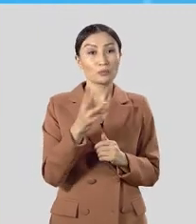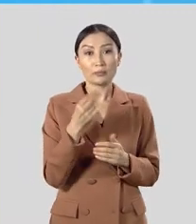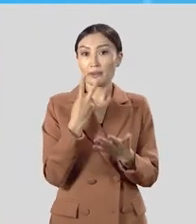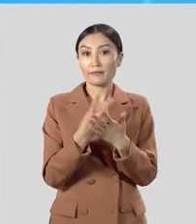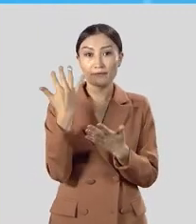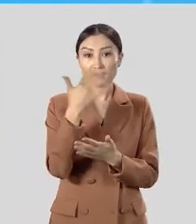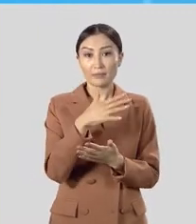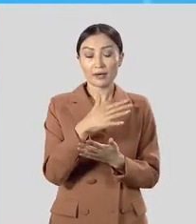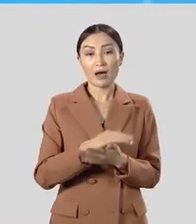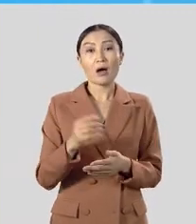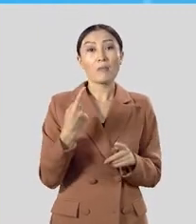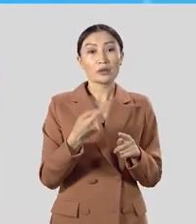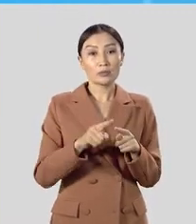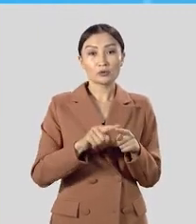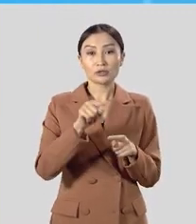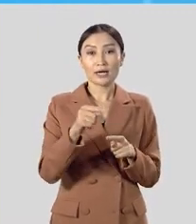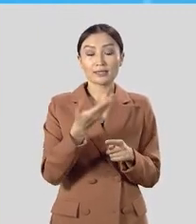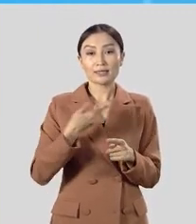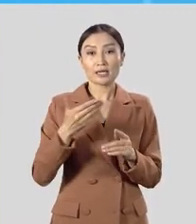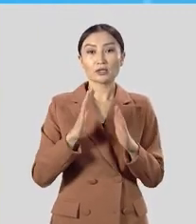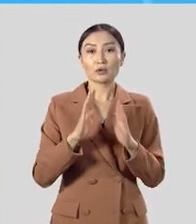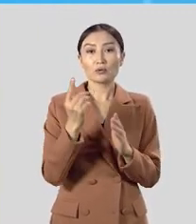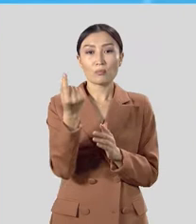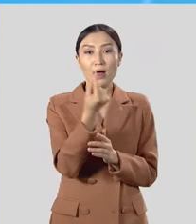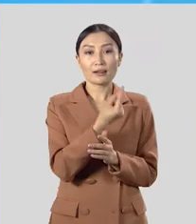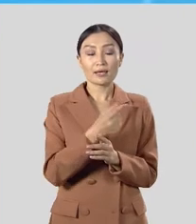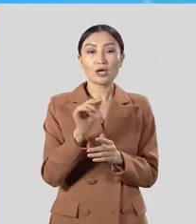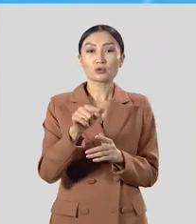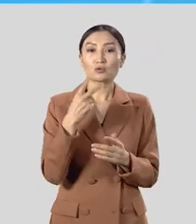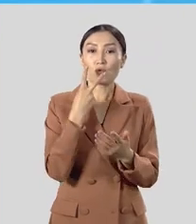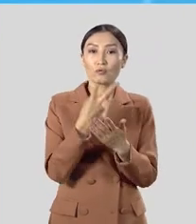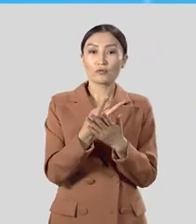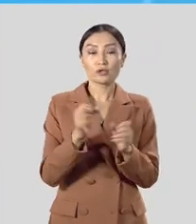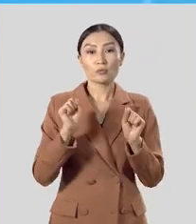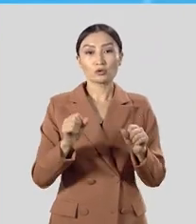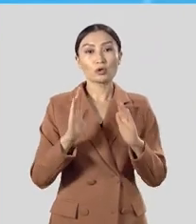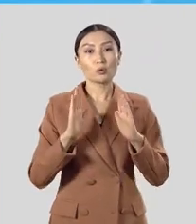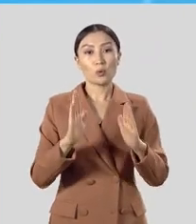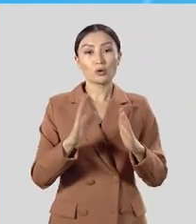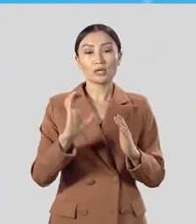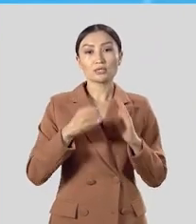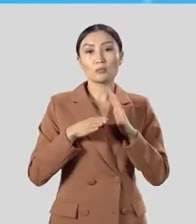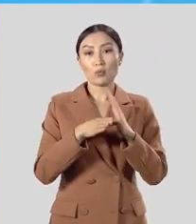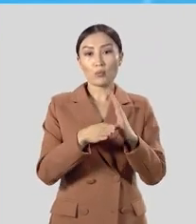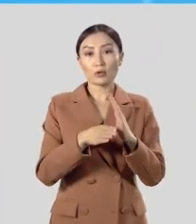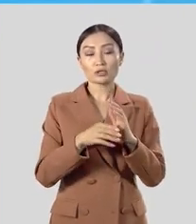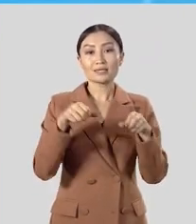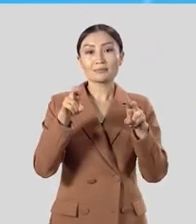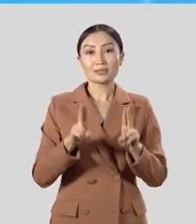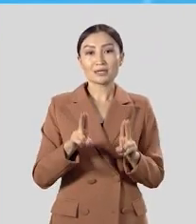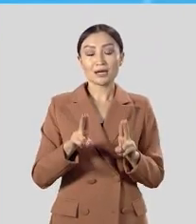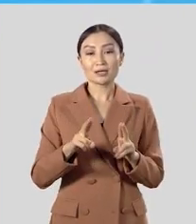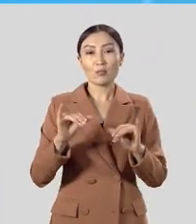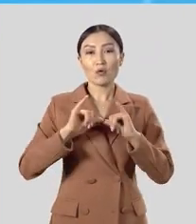не видим их? Потому что они настолько малы, что увидеть их можно только с помощью